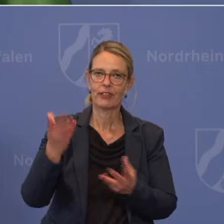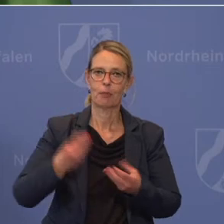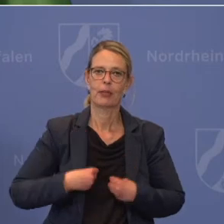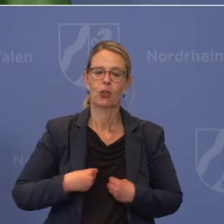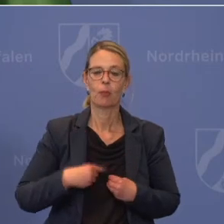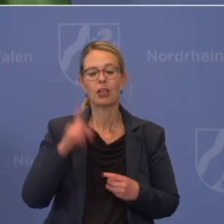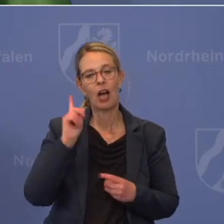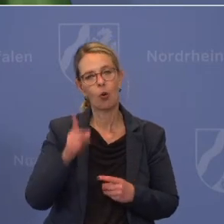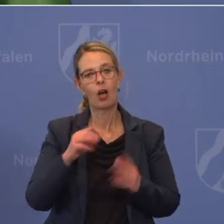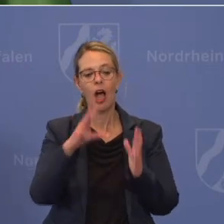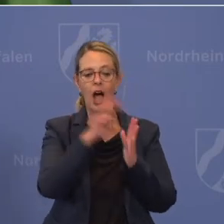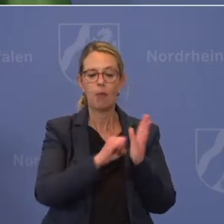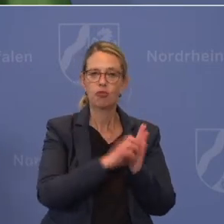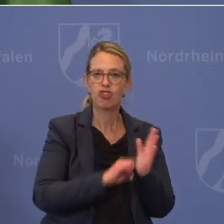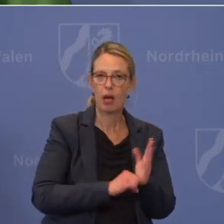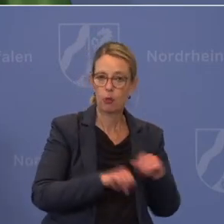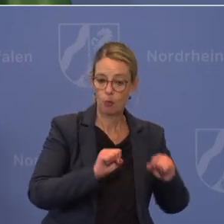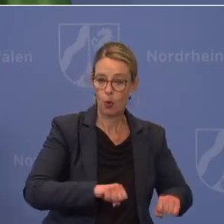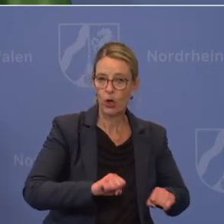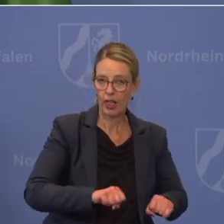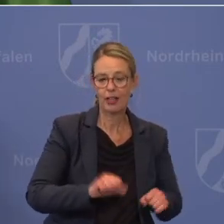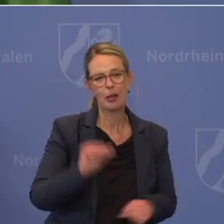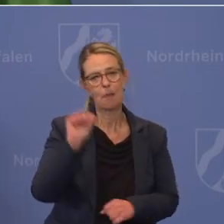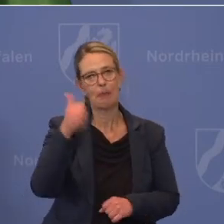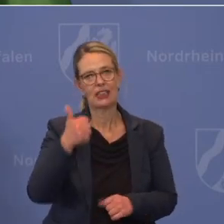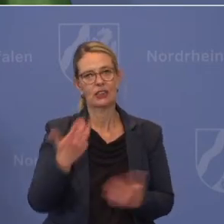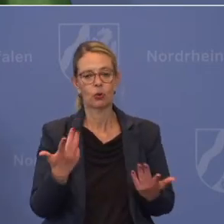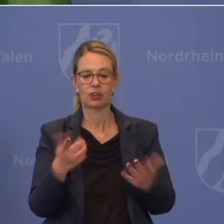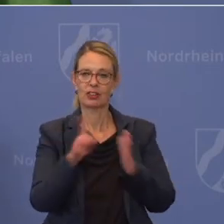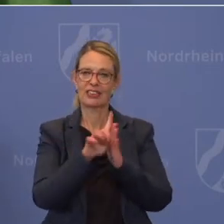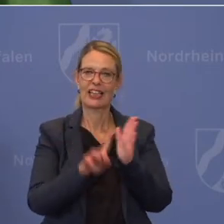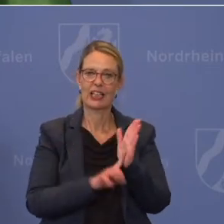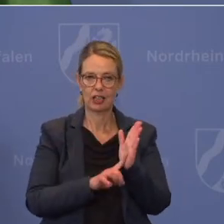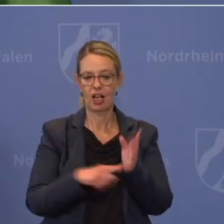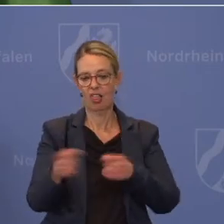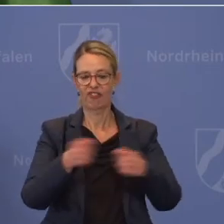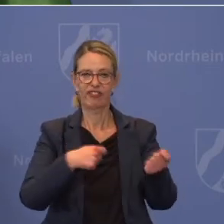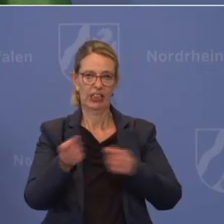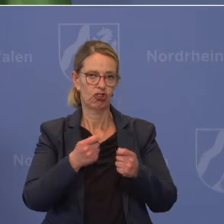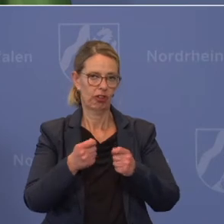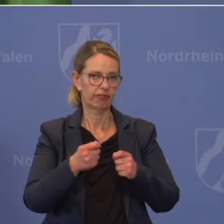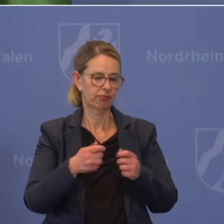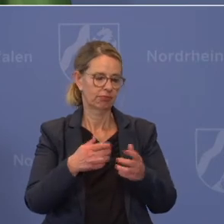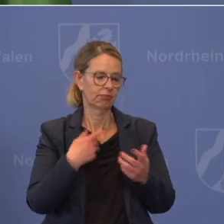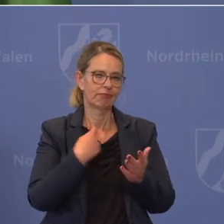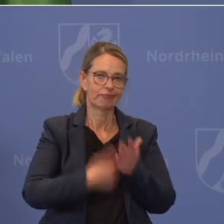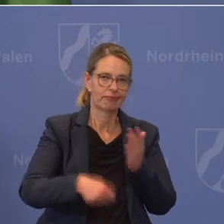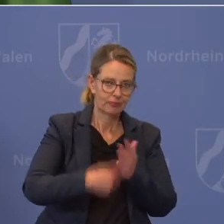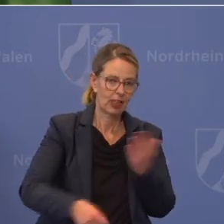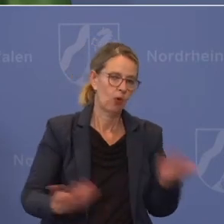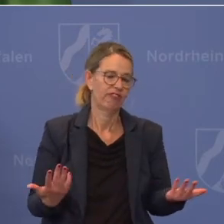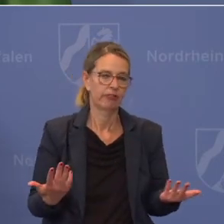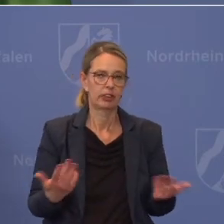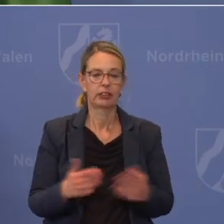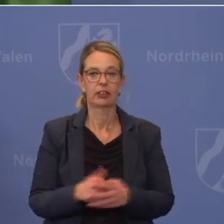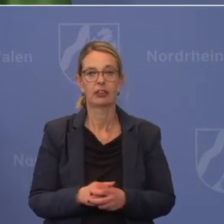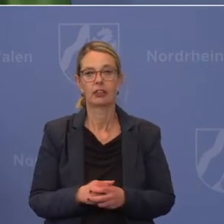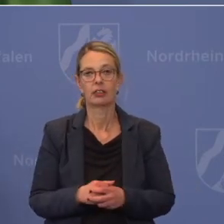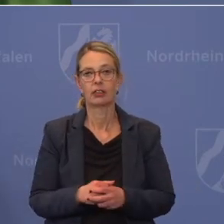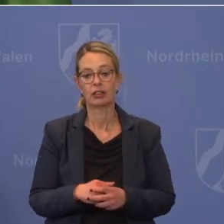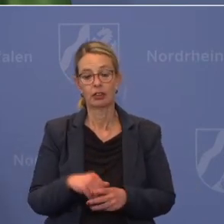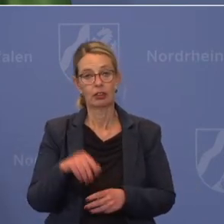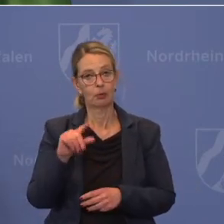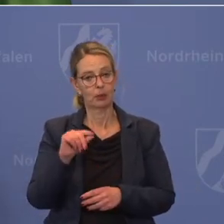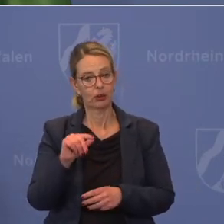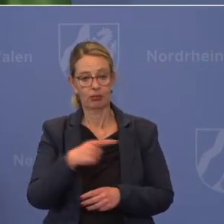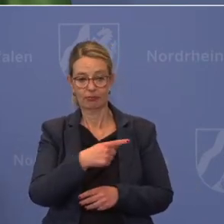besseren Abschreibungsmöglichkeiten, gerade für digitale Wirtschaftsgüter. Dadurch schaffen wir einen